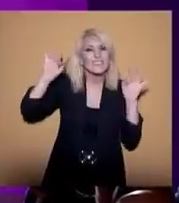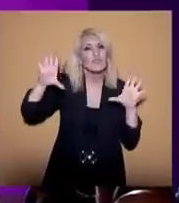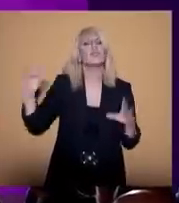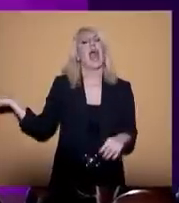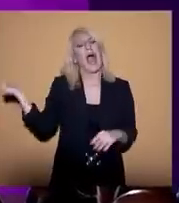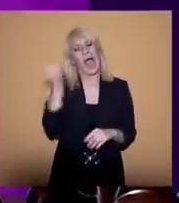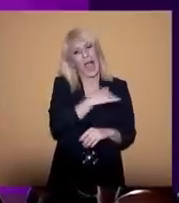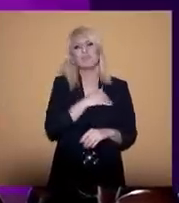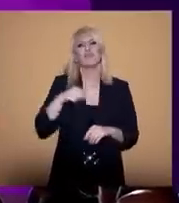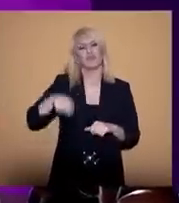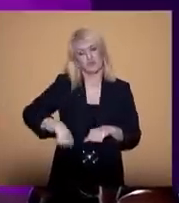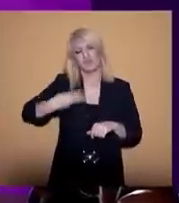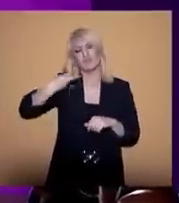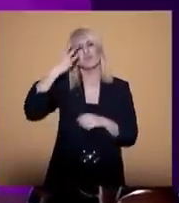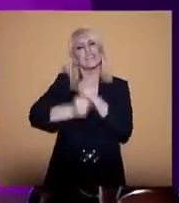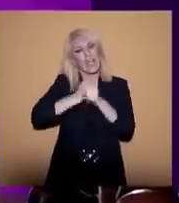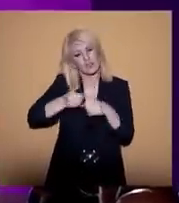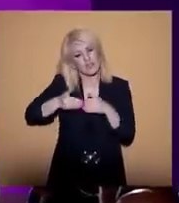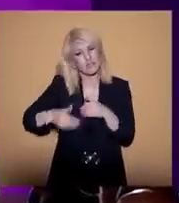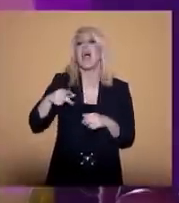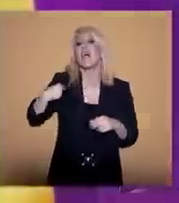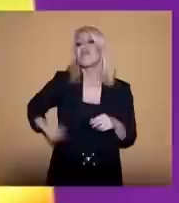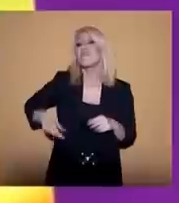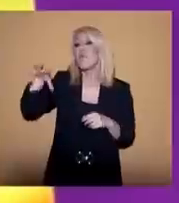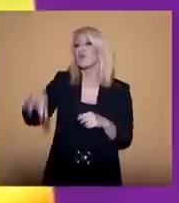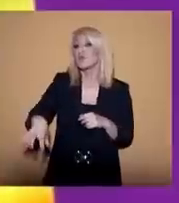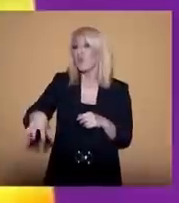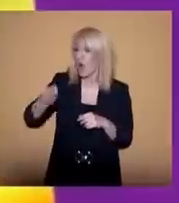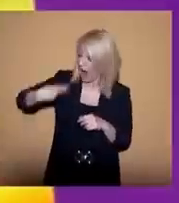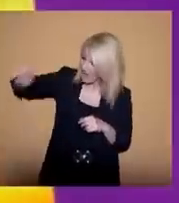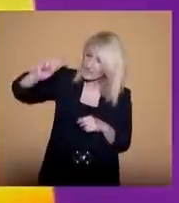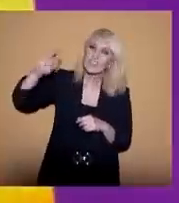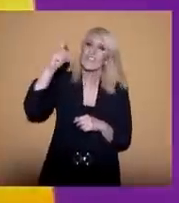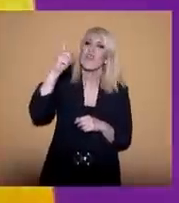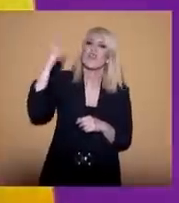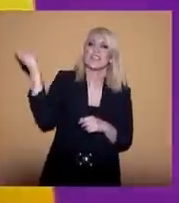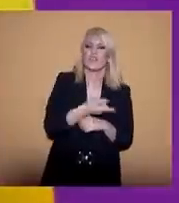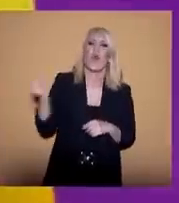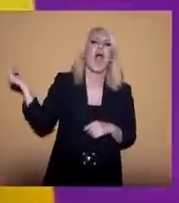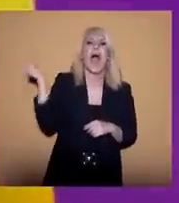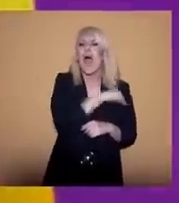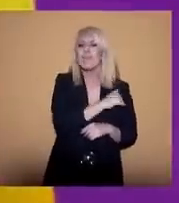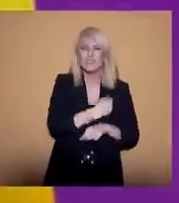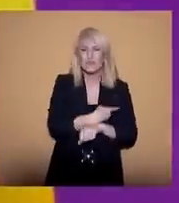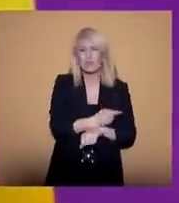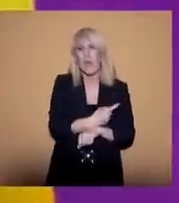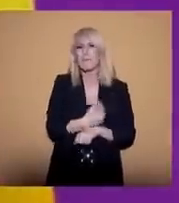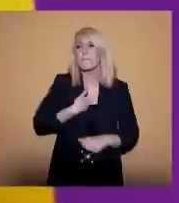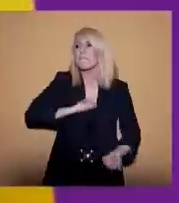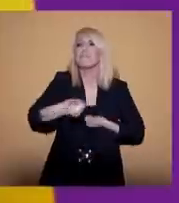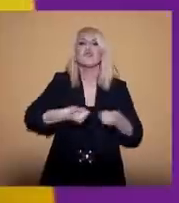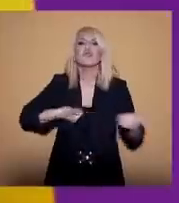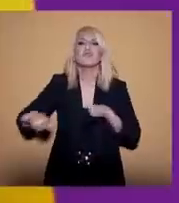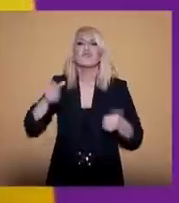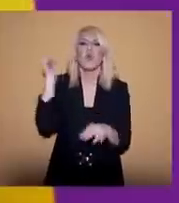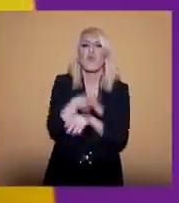από 1ης Ιουλίου του 2023 κατά 10%. Επαναφέρουμε άμεσα τη 13η σύνταξη και αποδίδουμε σε